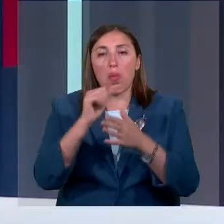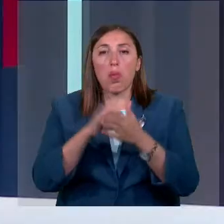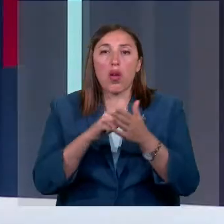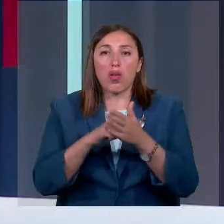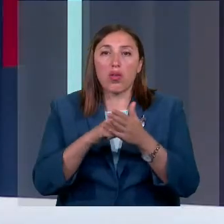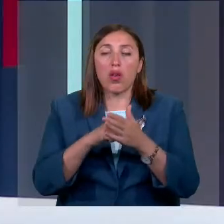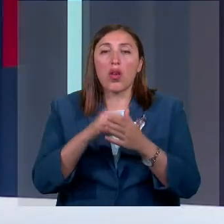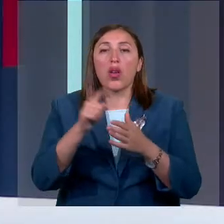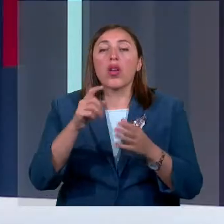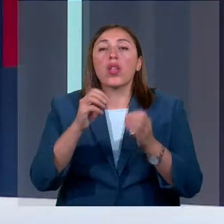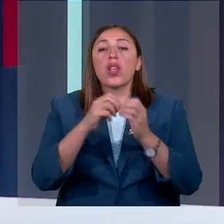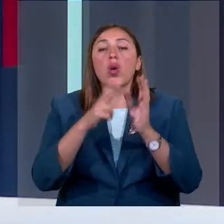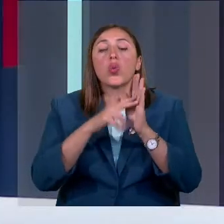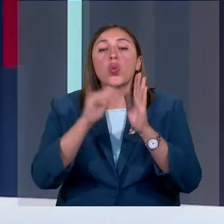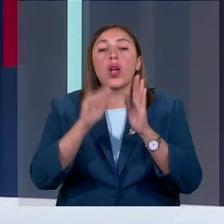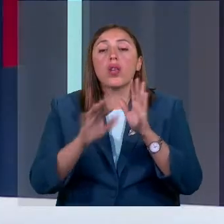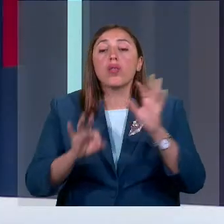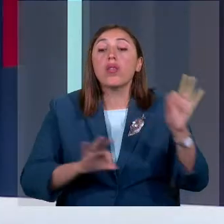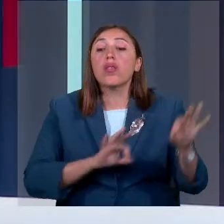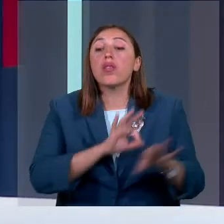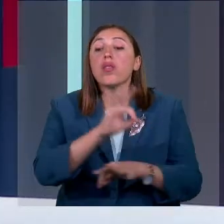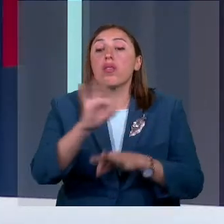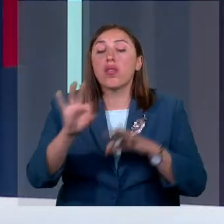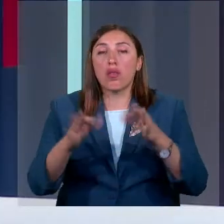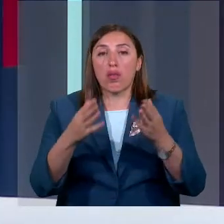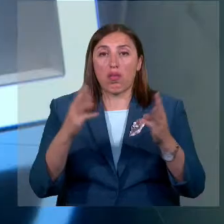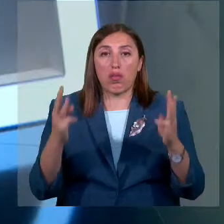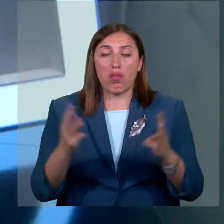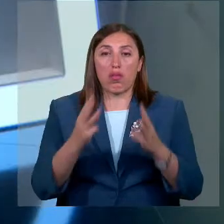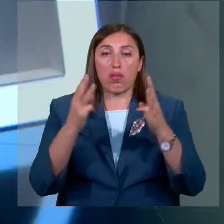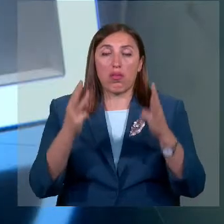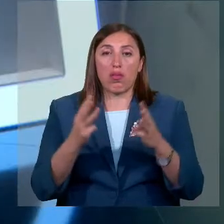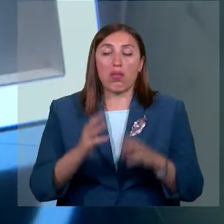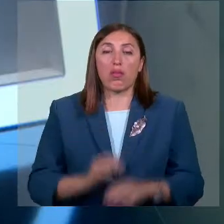հաշվարկներով մինչև 18,000 քառակուսի մետրի է հասնում։